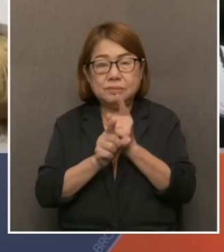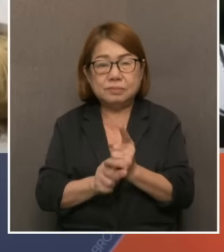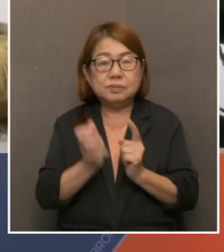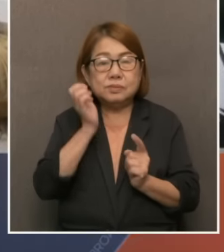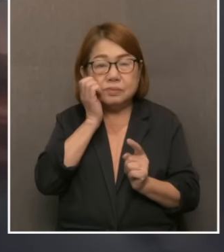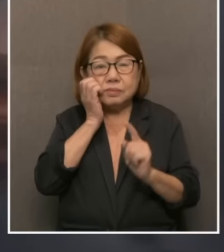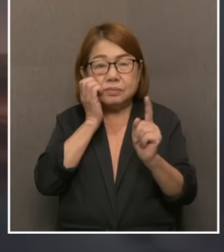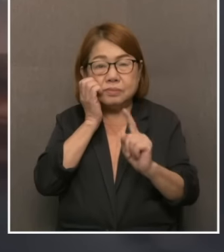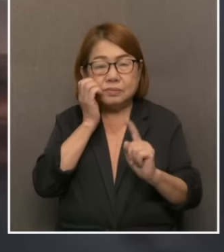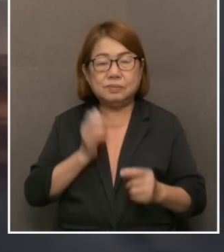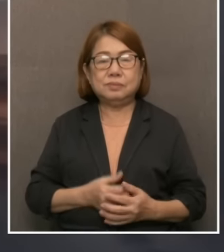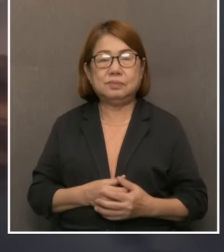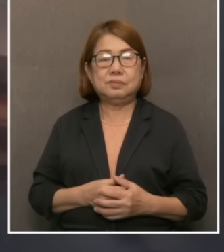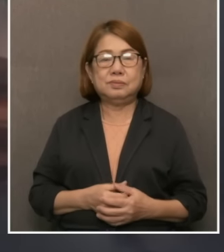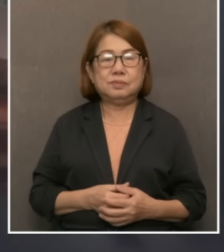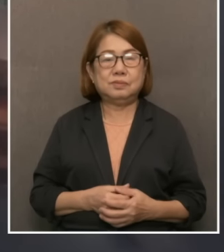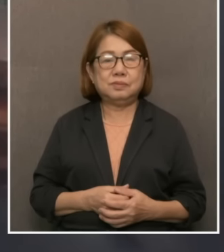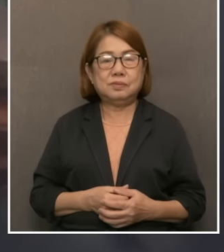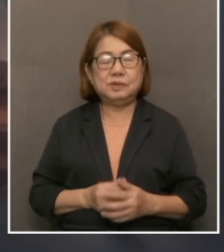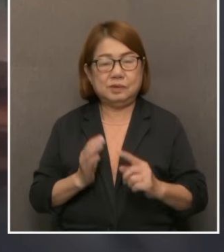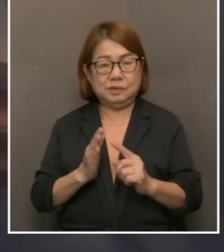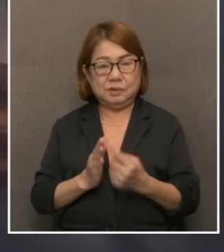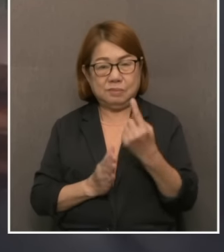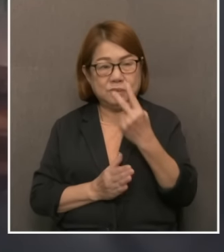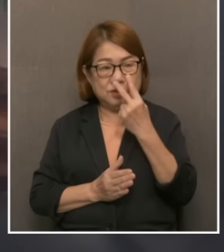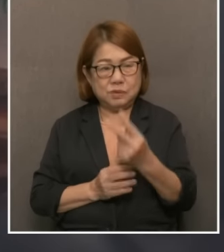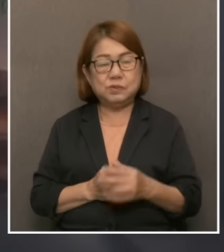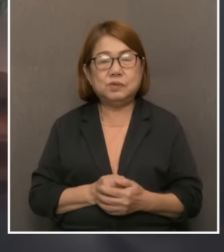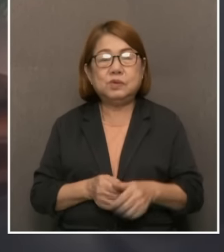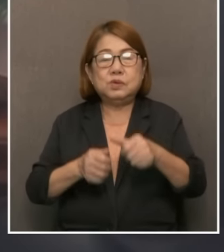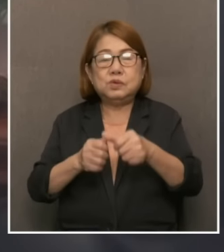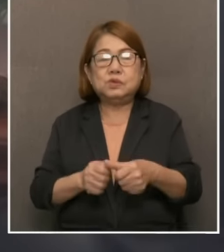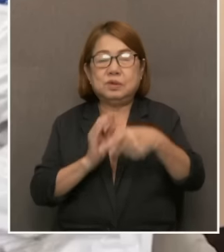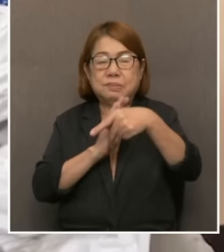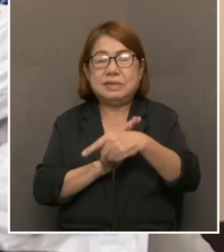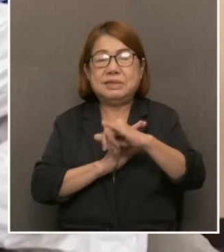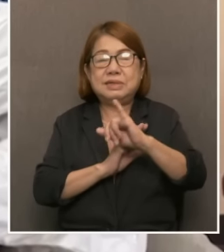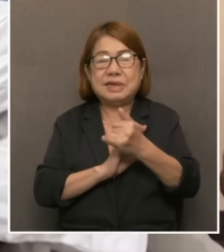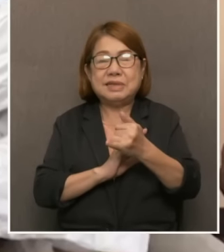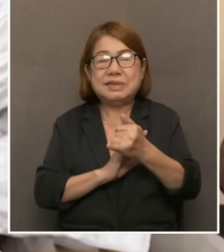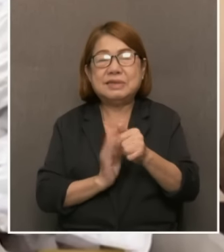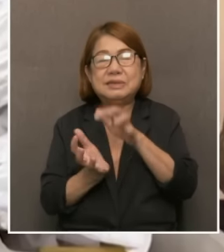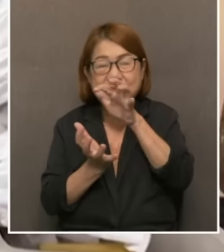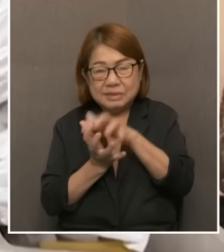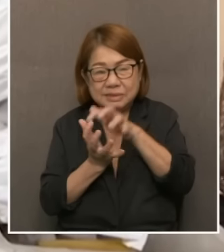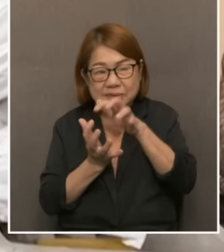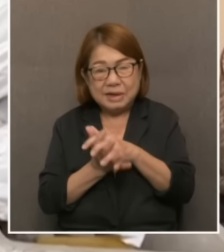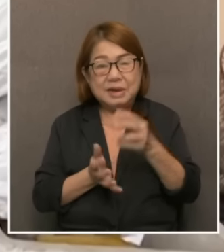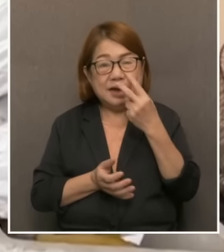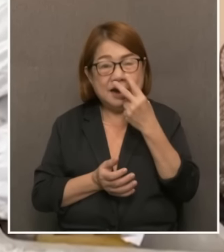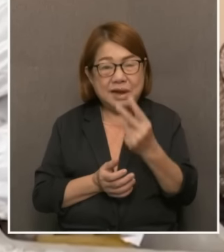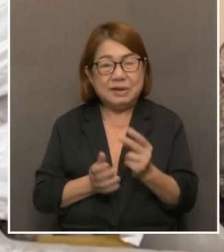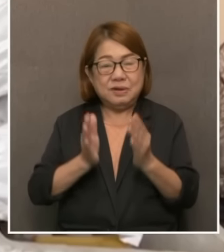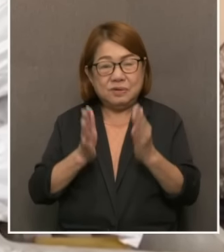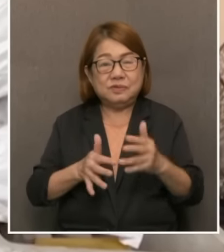ฐค่ะพาไปเริ่มต้นดูกันที่บรรยากาศที่จังหวัดพิจิตรกันก่อนนะคะวันนี้มีภาพของประชาชนค่